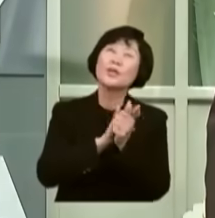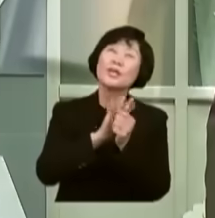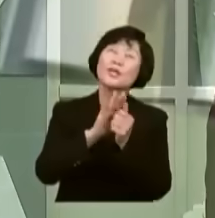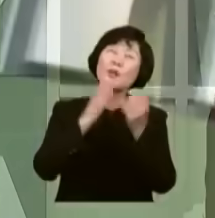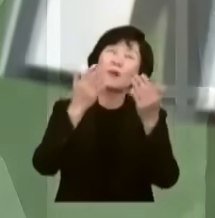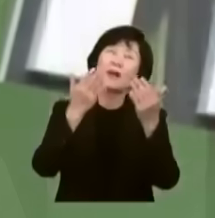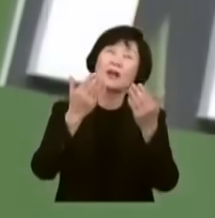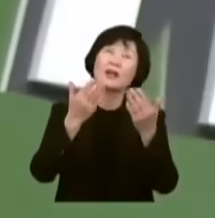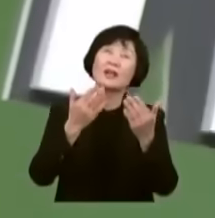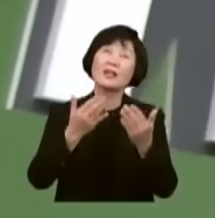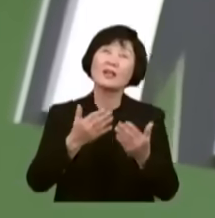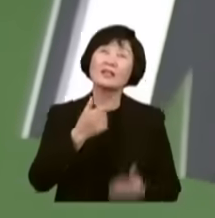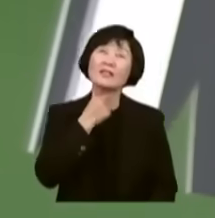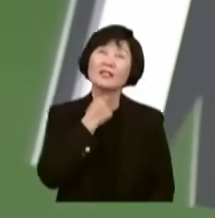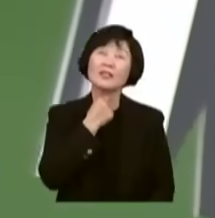위로받기